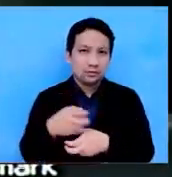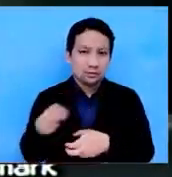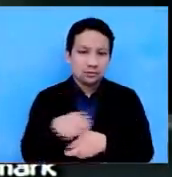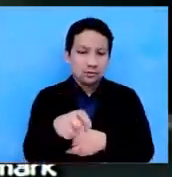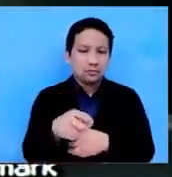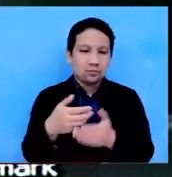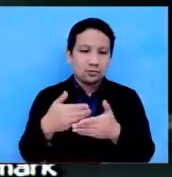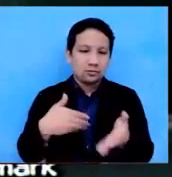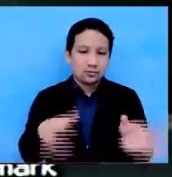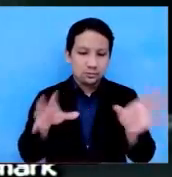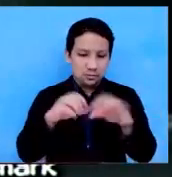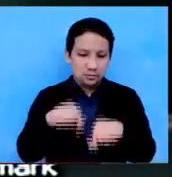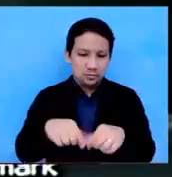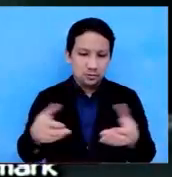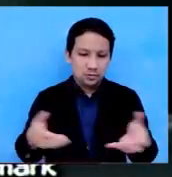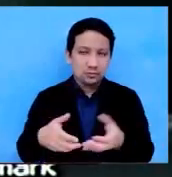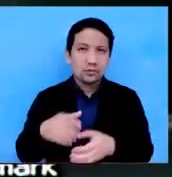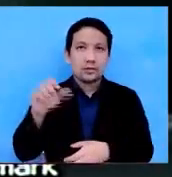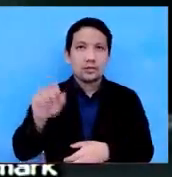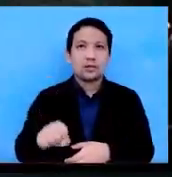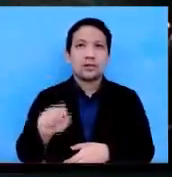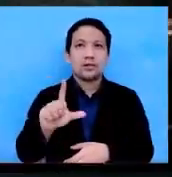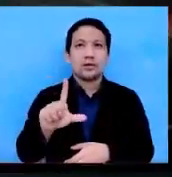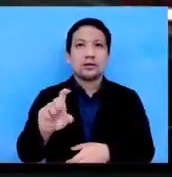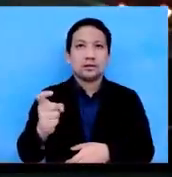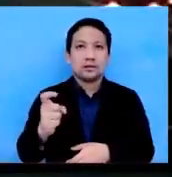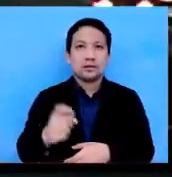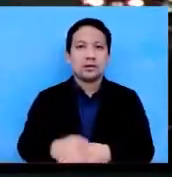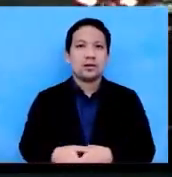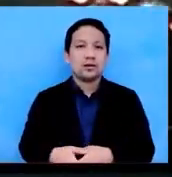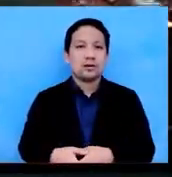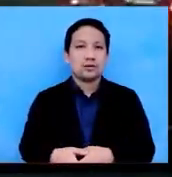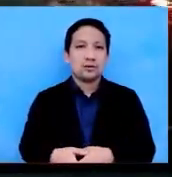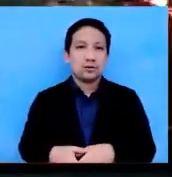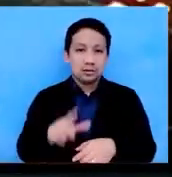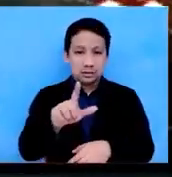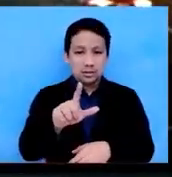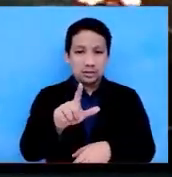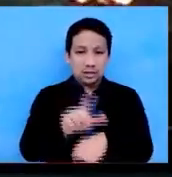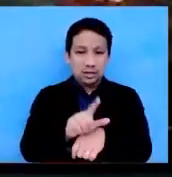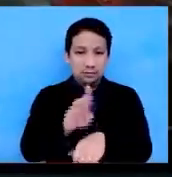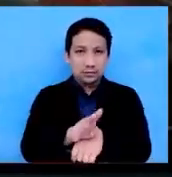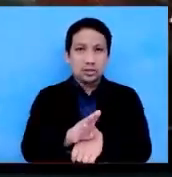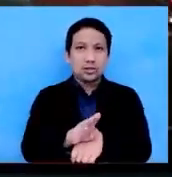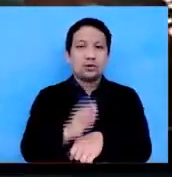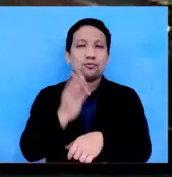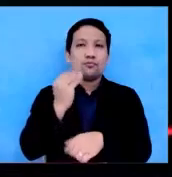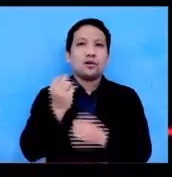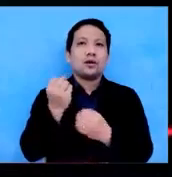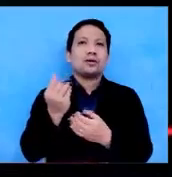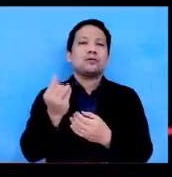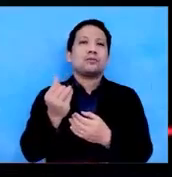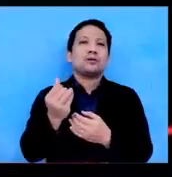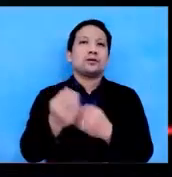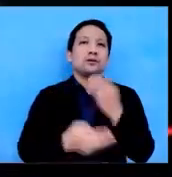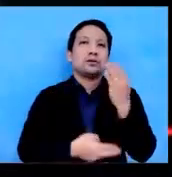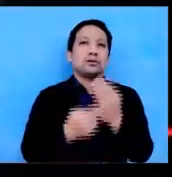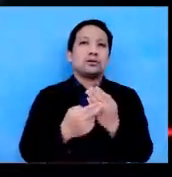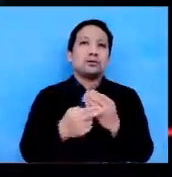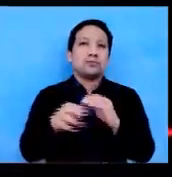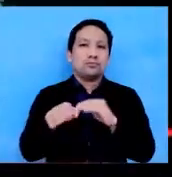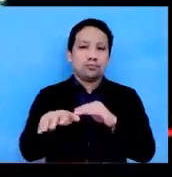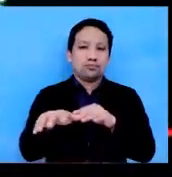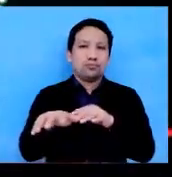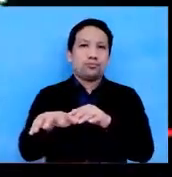pumasok mismo ng South Luzon Expressway. Sa Los Baños pa lang daw kasi kung saan maraming resort, bumper to bumper na